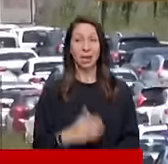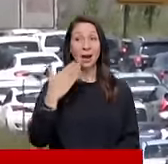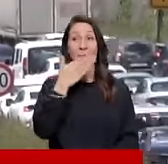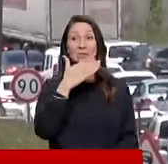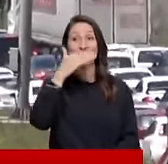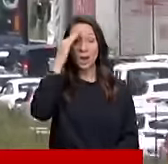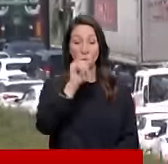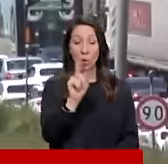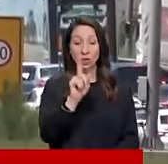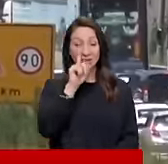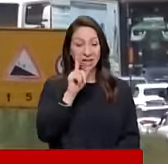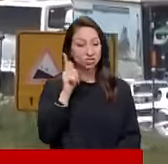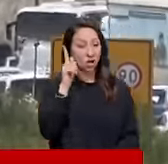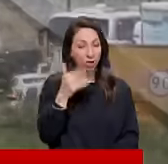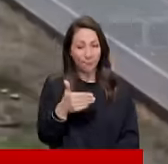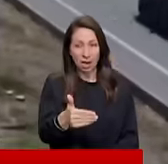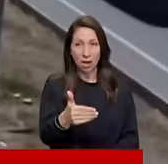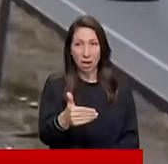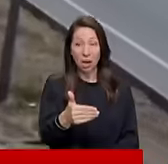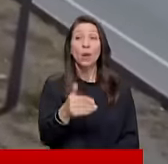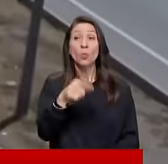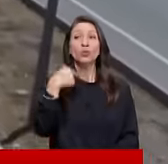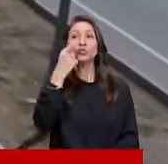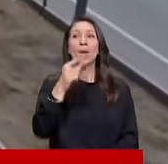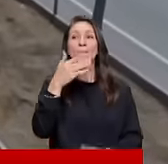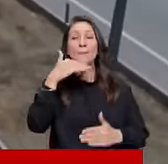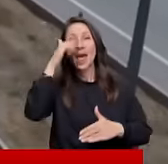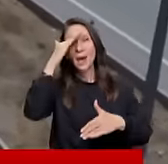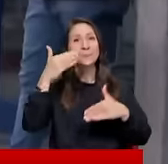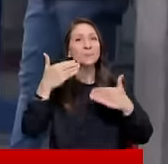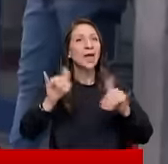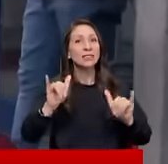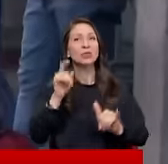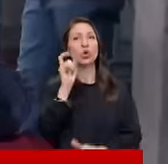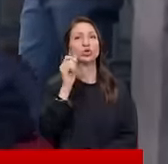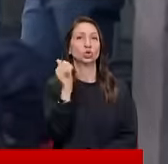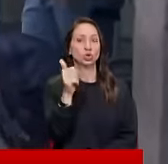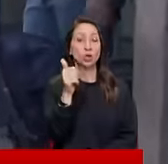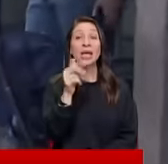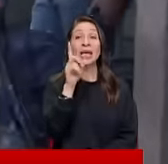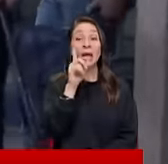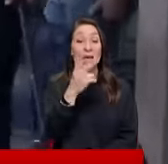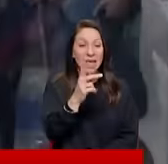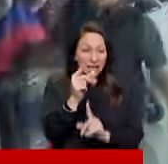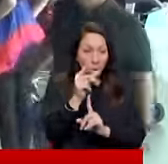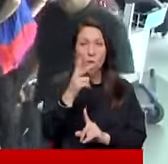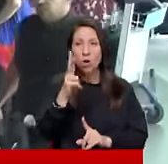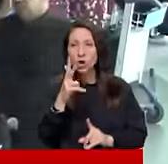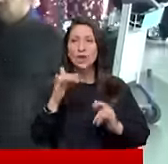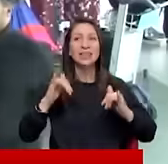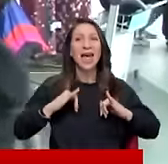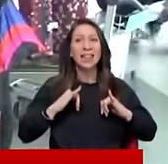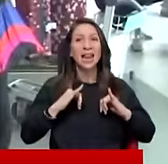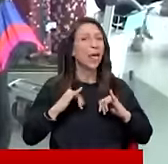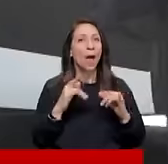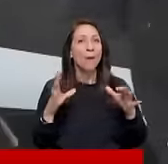Ramazan bayramı 10 Nisan çarşamba gününe denk geliyor. Bu nedenle bayram tatili 9 güne çıkarıldı. İlk ve orta dereceli okulların ara tatili